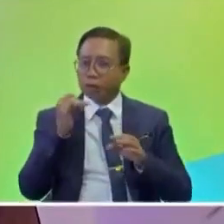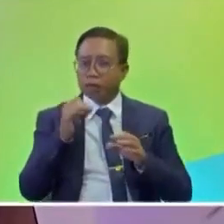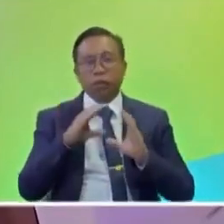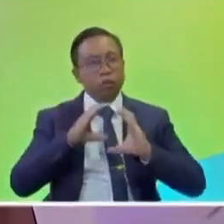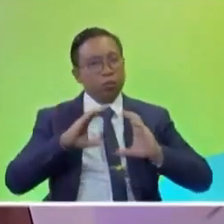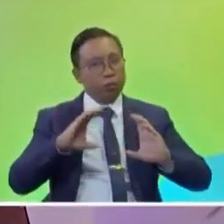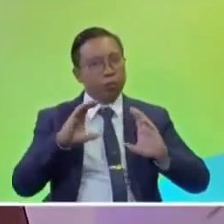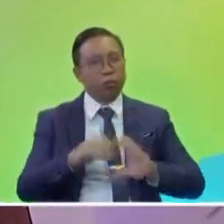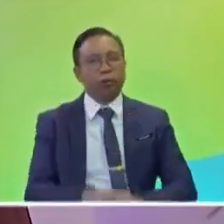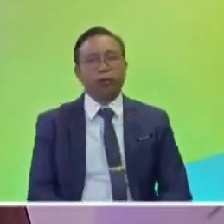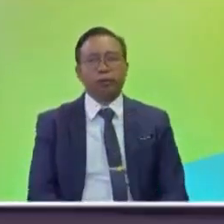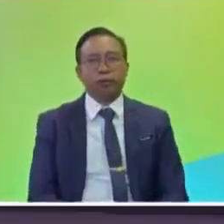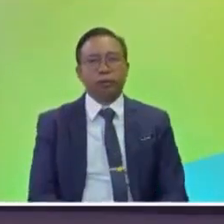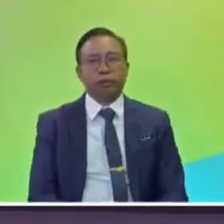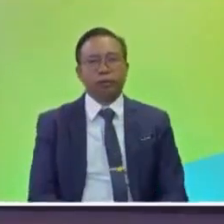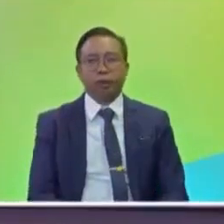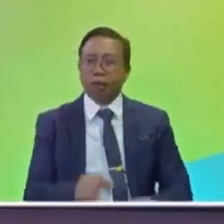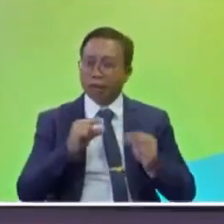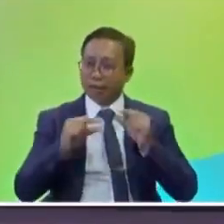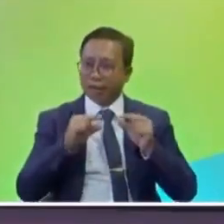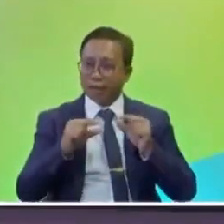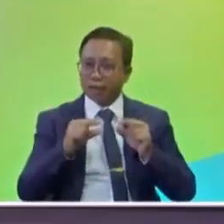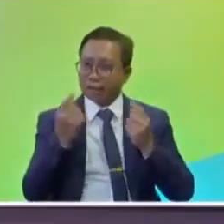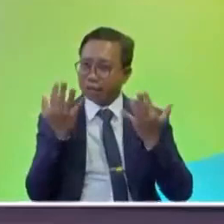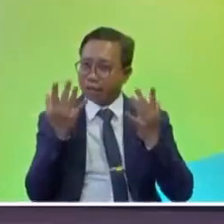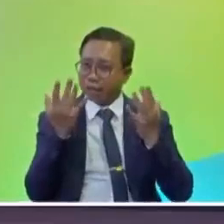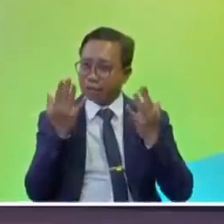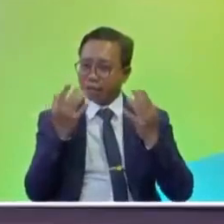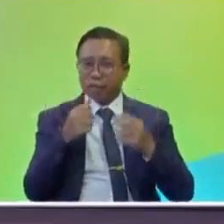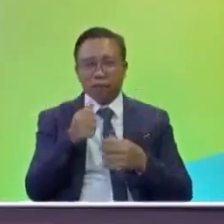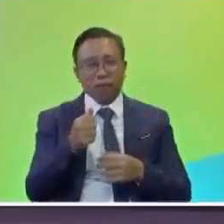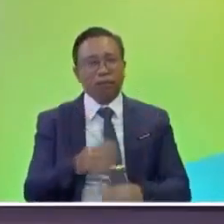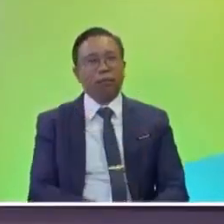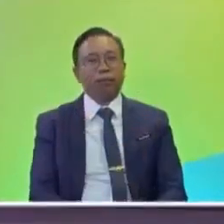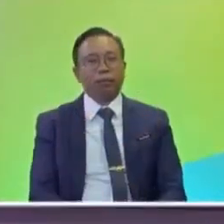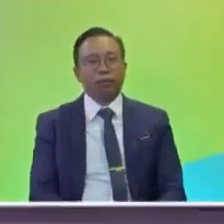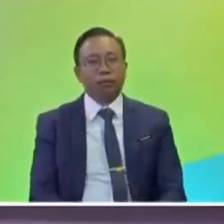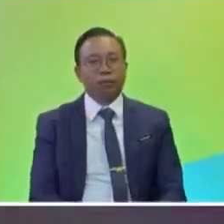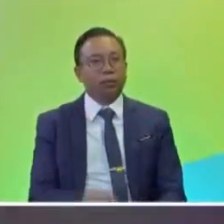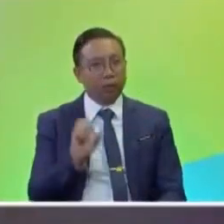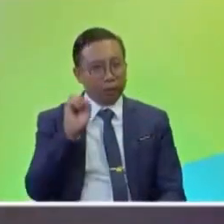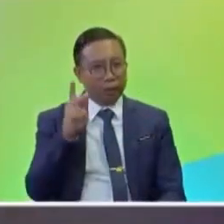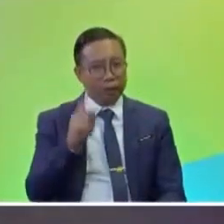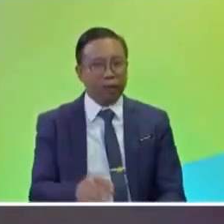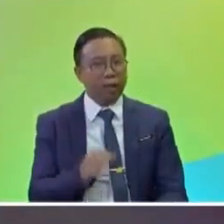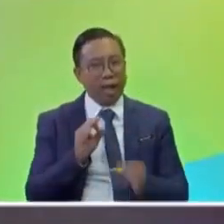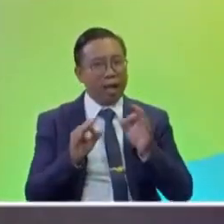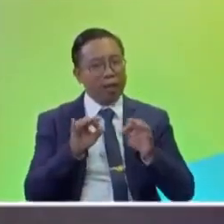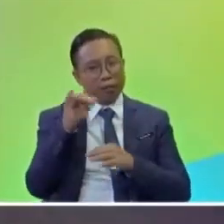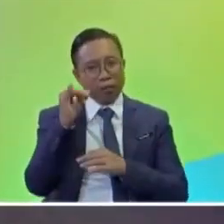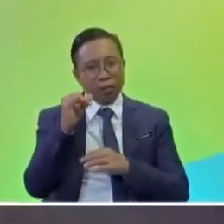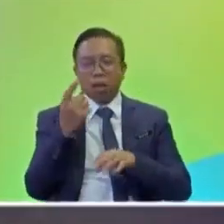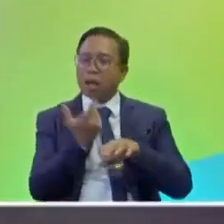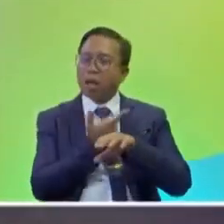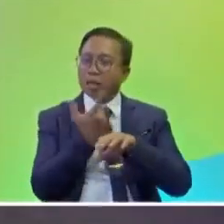Cuba. Cuba gerakkan jari awak. Pelan-pelan yang tak boleh tu. Okey? Okay, kalau tak cikgu boleh juga, nanti praktis